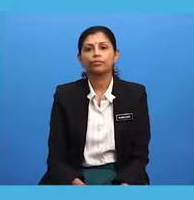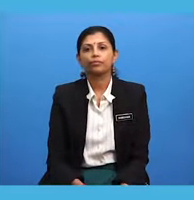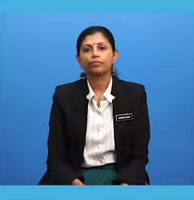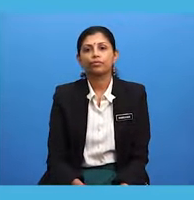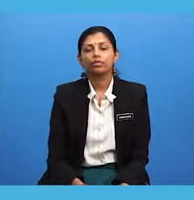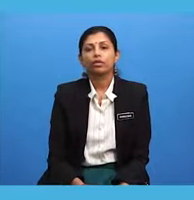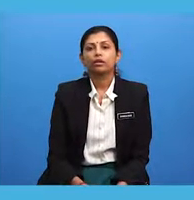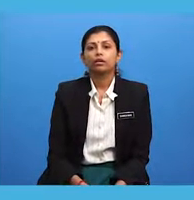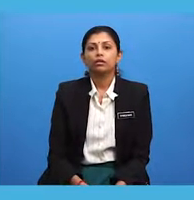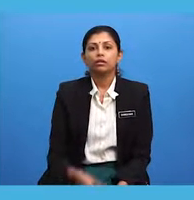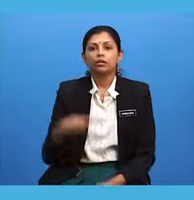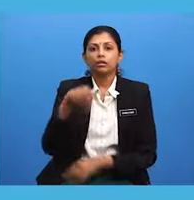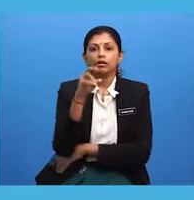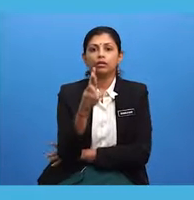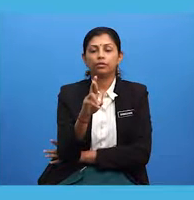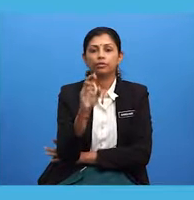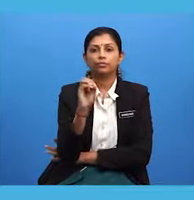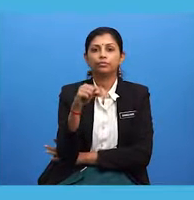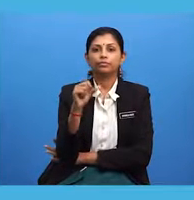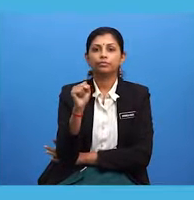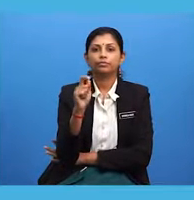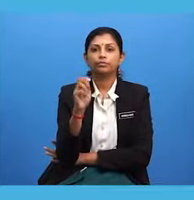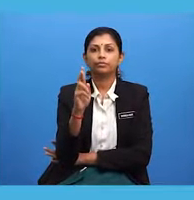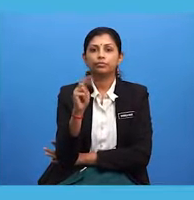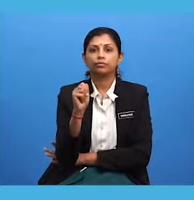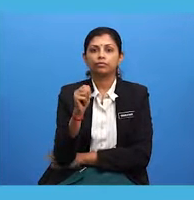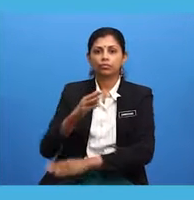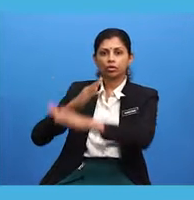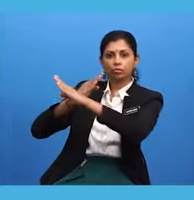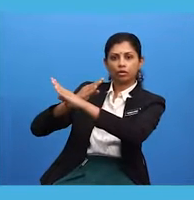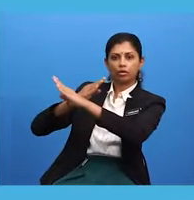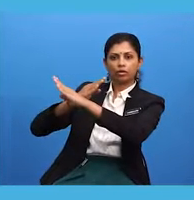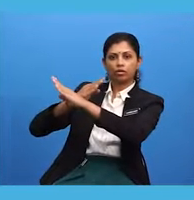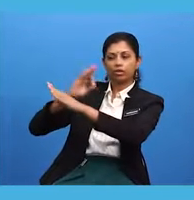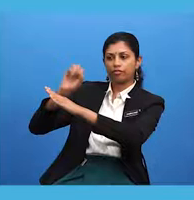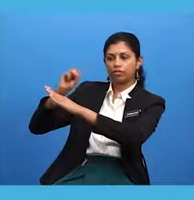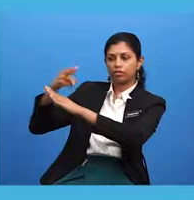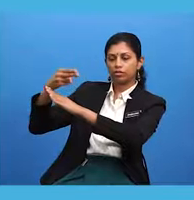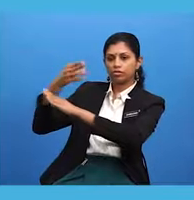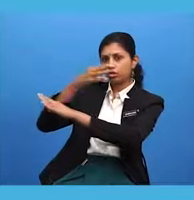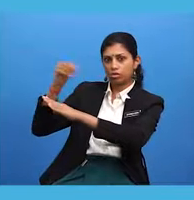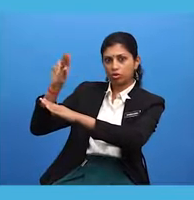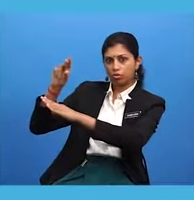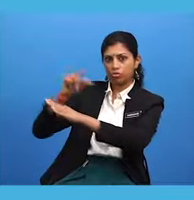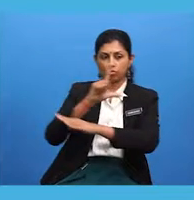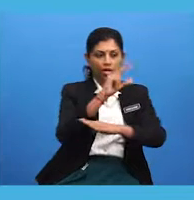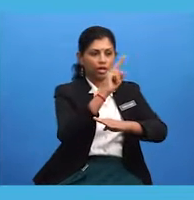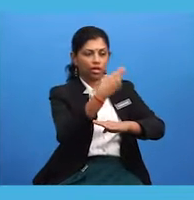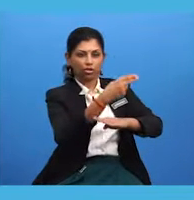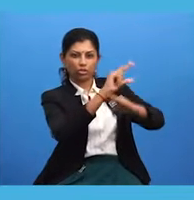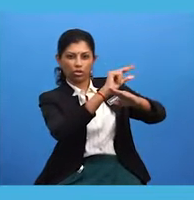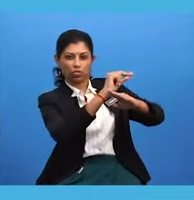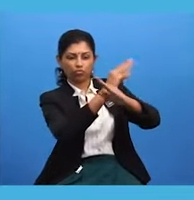Hormon progesteron menghalang penghasilan FSH dan LH